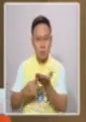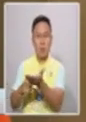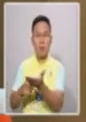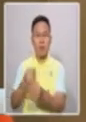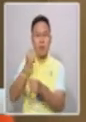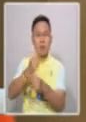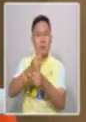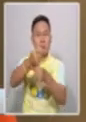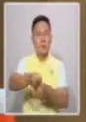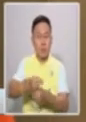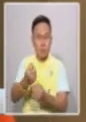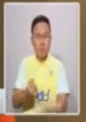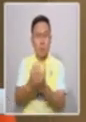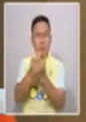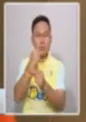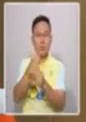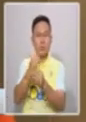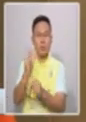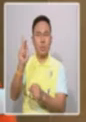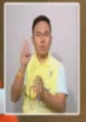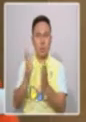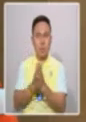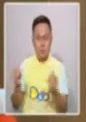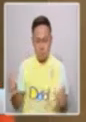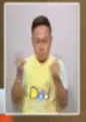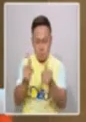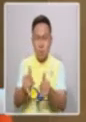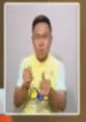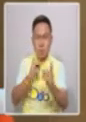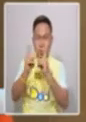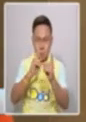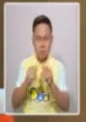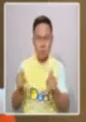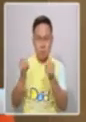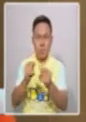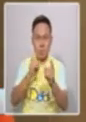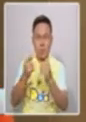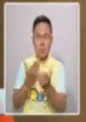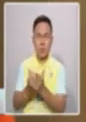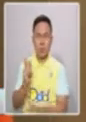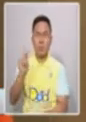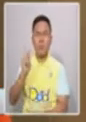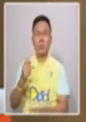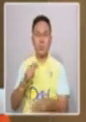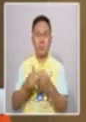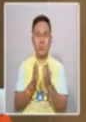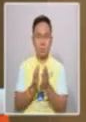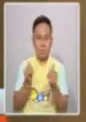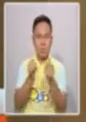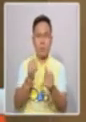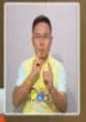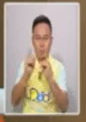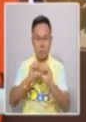ปยื่นเอาเจ้าหนี้ตัวจริงไปเขาก็ไปให้เพราะเราติดก็จริงค้างก็จริงก็ไปให้เรียบร้อยเ